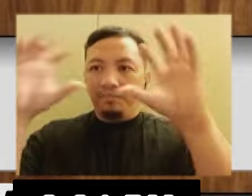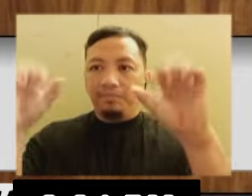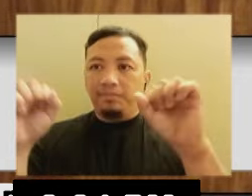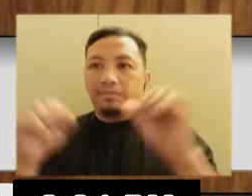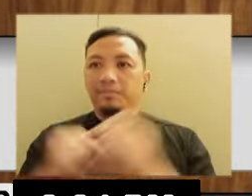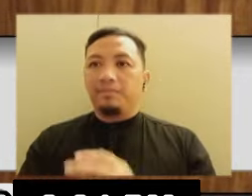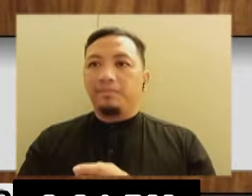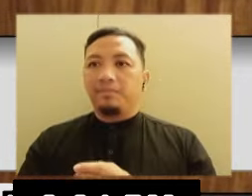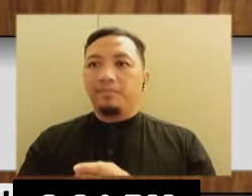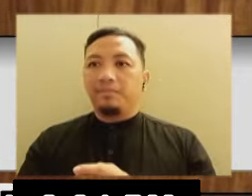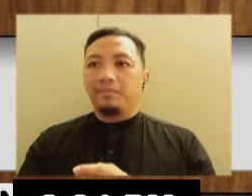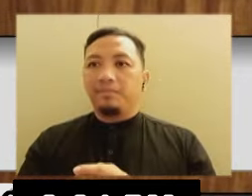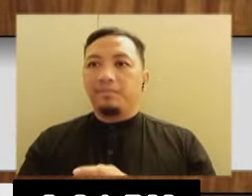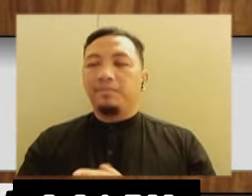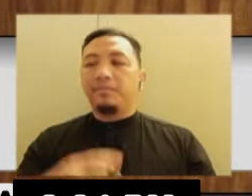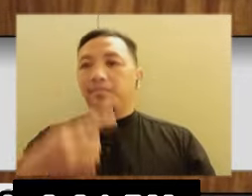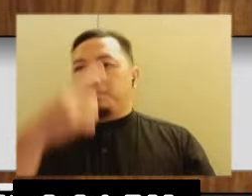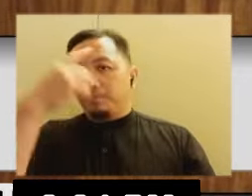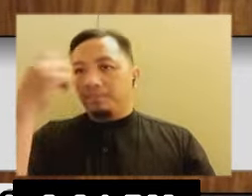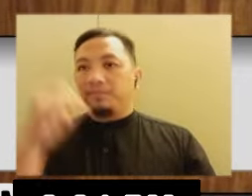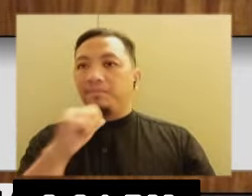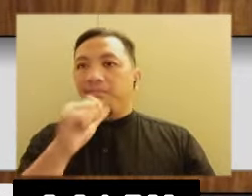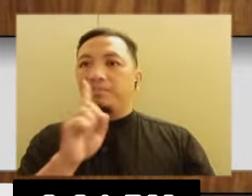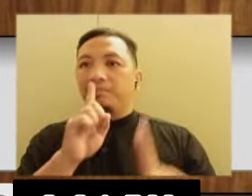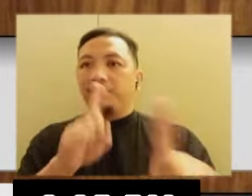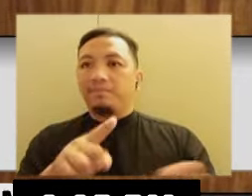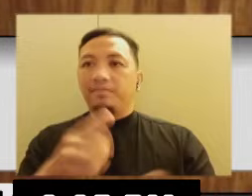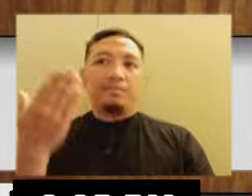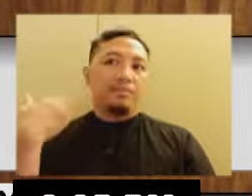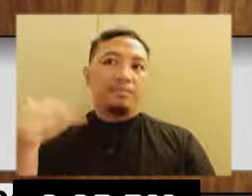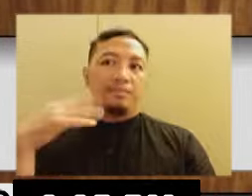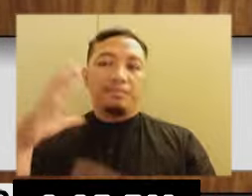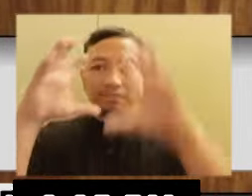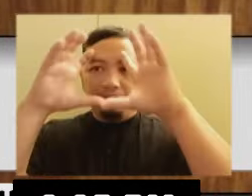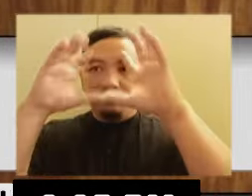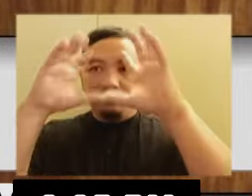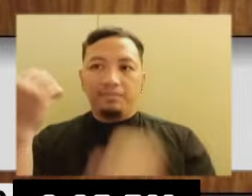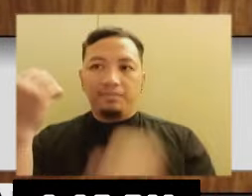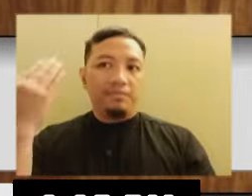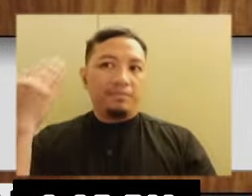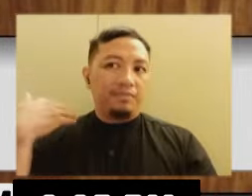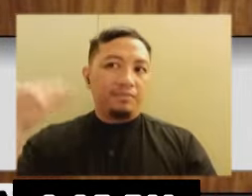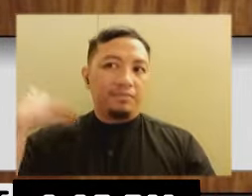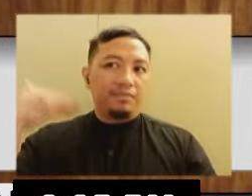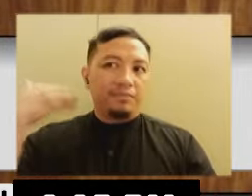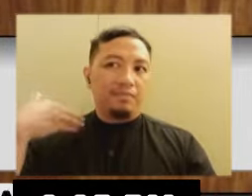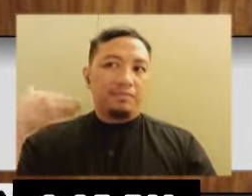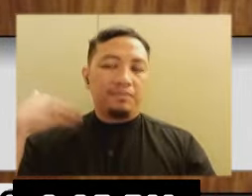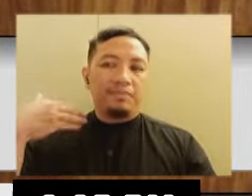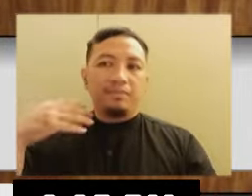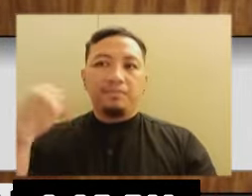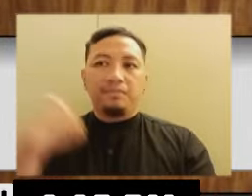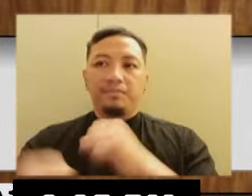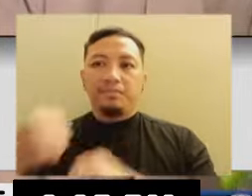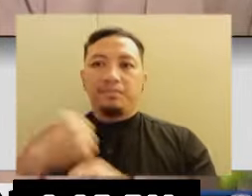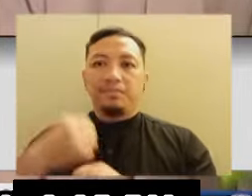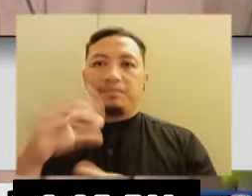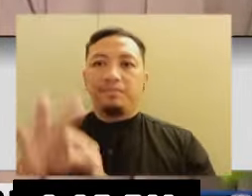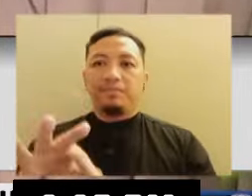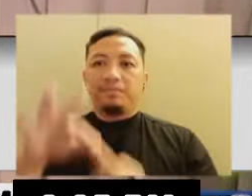Dahil hindi naman ito nasagot din ng dating Pangulo ng mga nakaraang taon, lalong-lalo na naging presidente